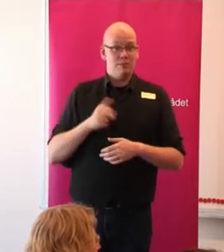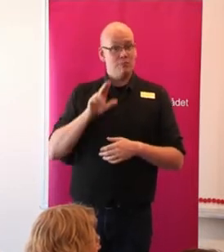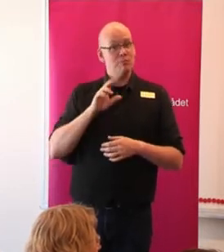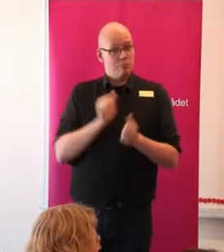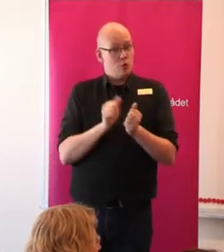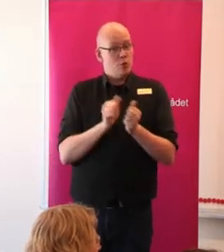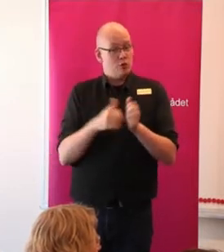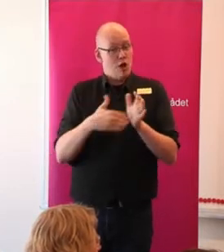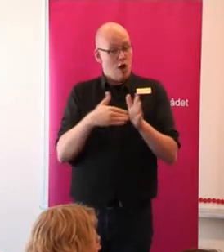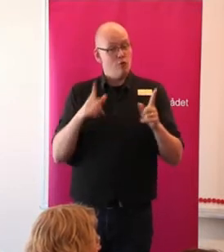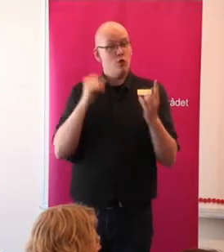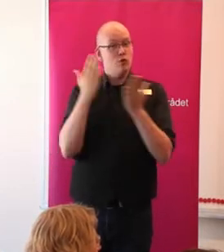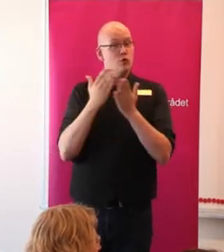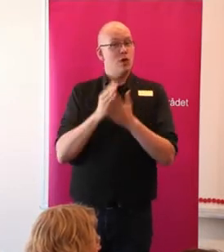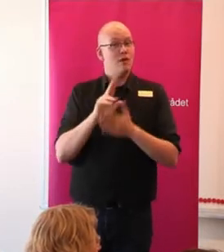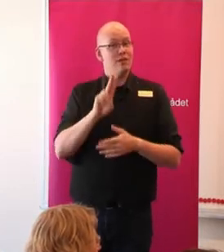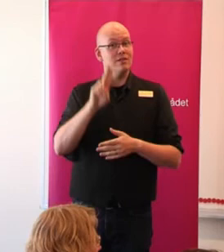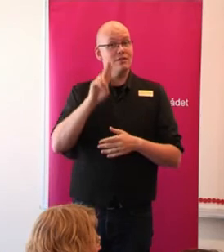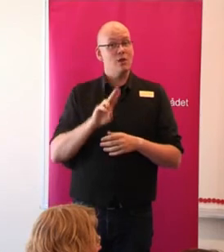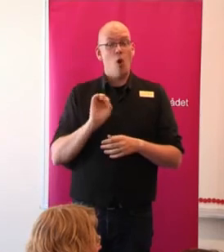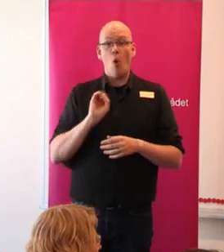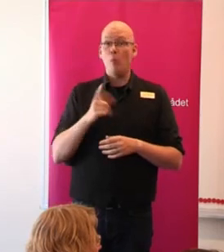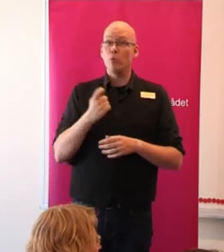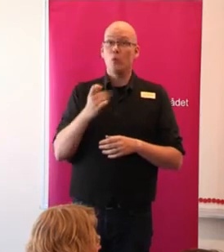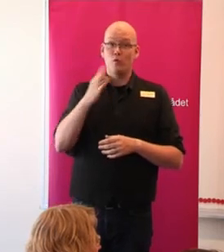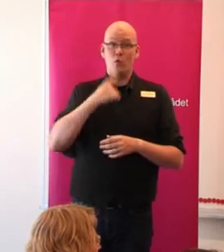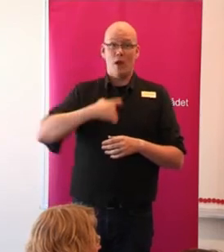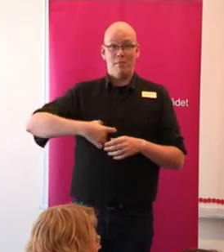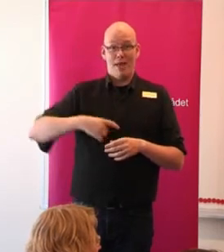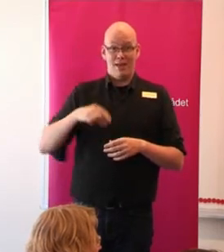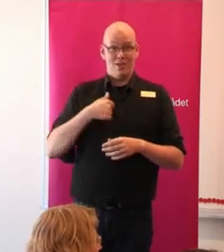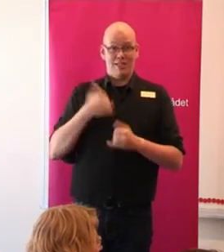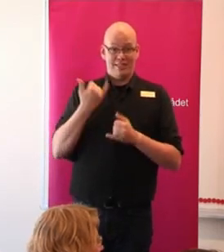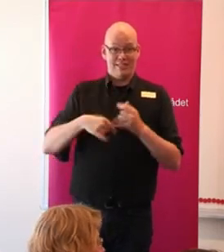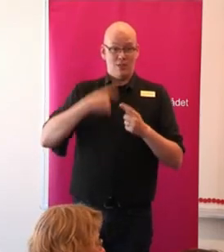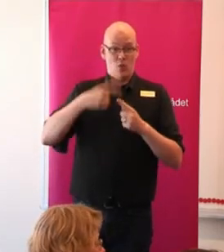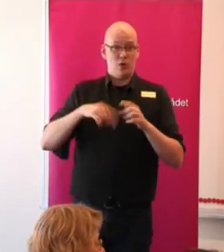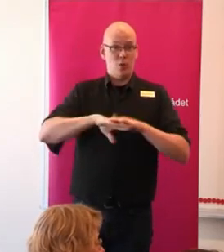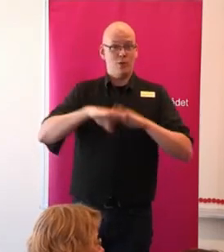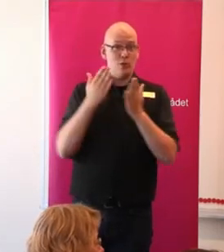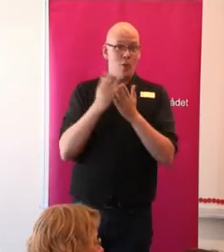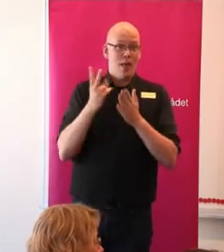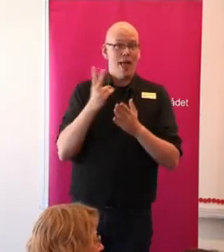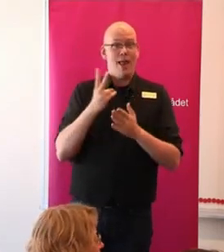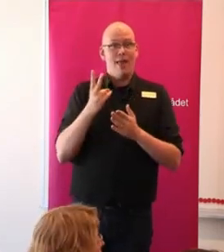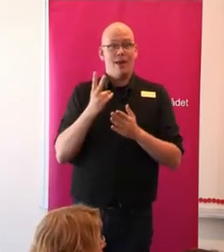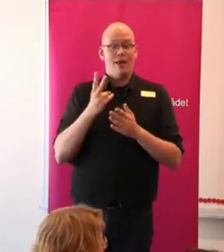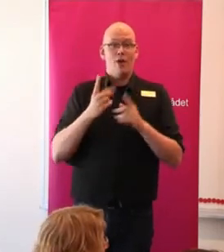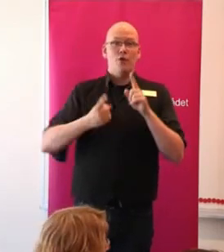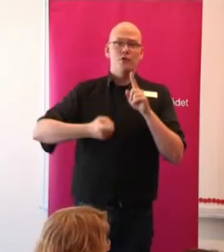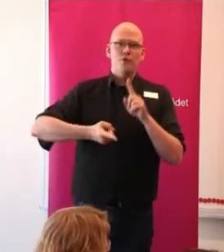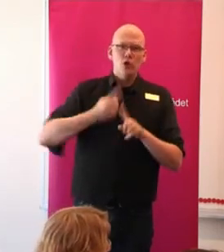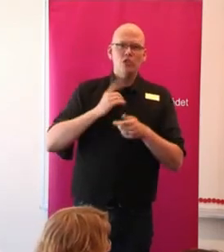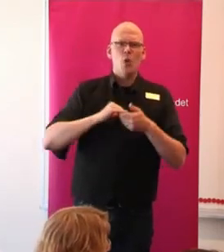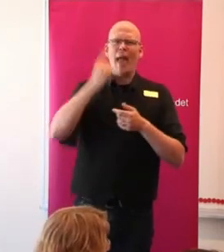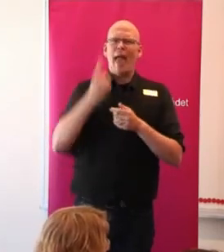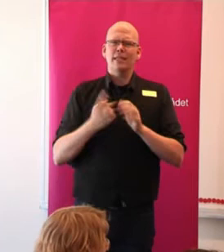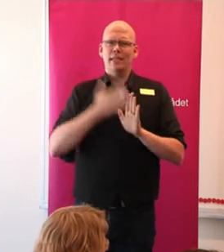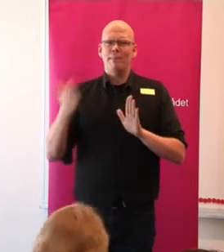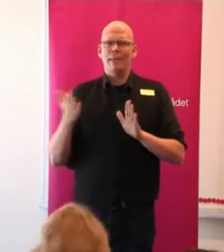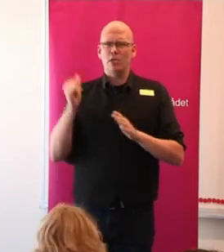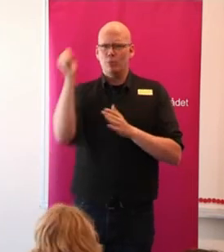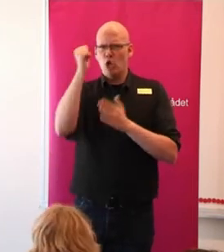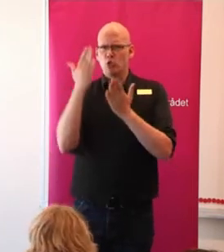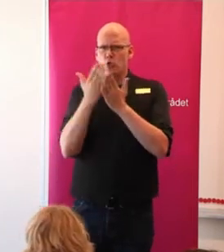utav folkhögskolan. Om någon hade frågat mig när jag gick sista året i grundskolan eller den första och enda termin jag gick i